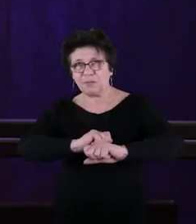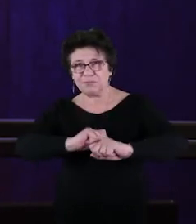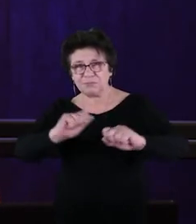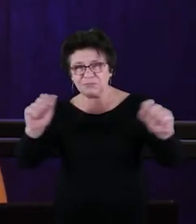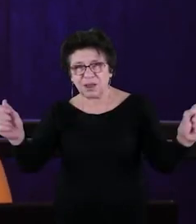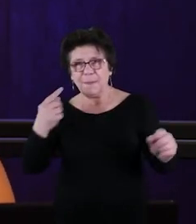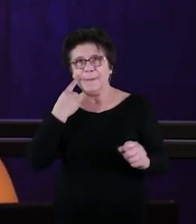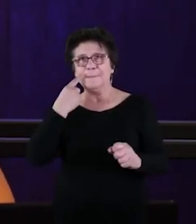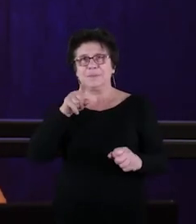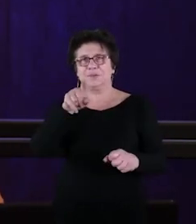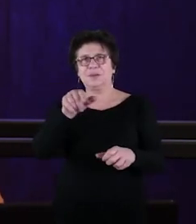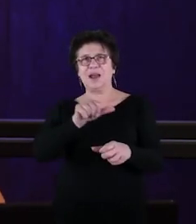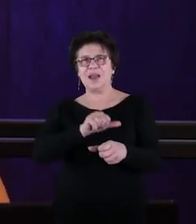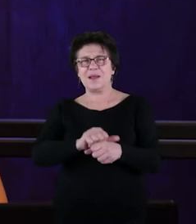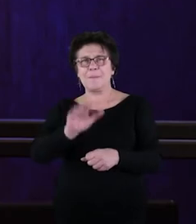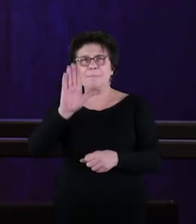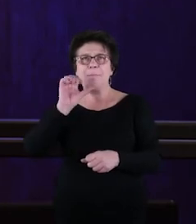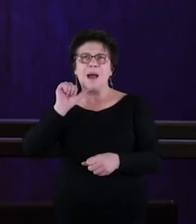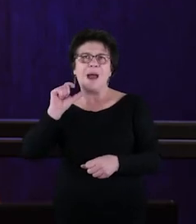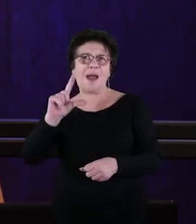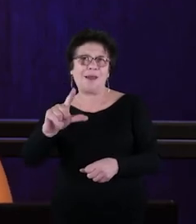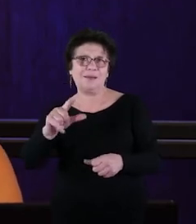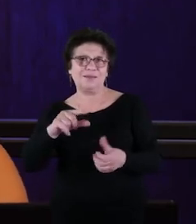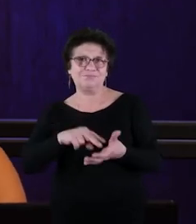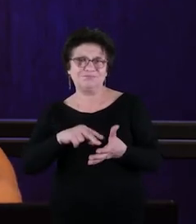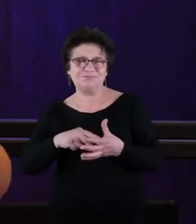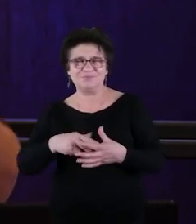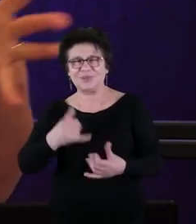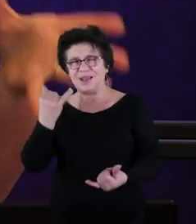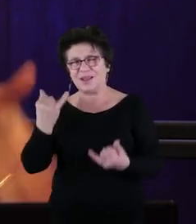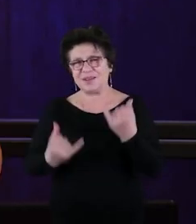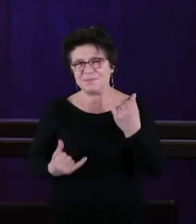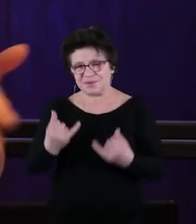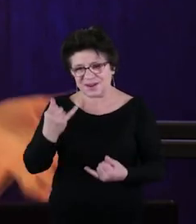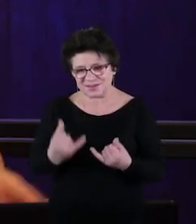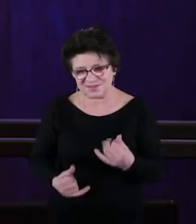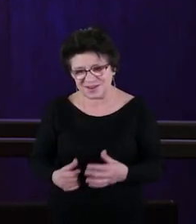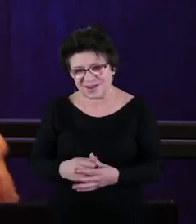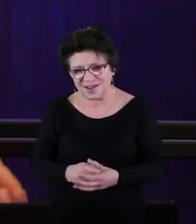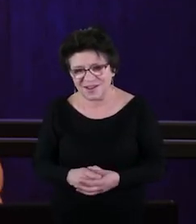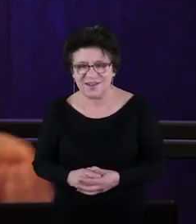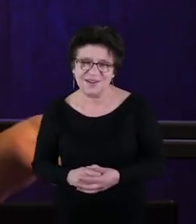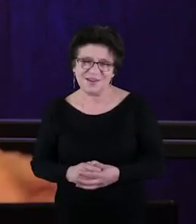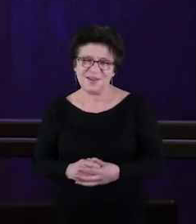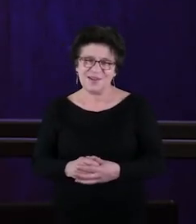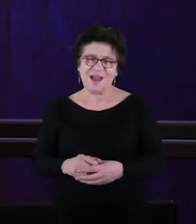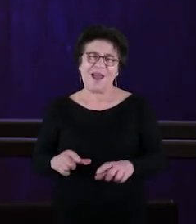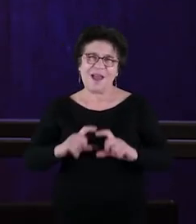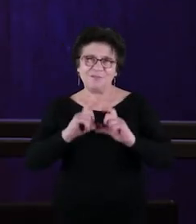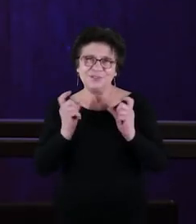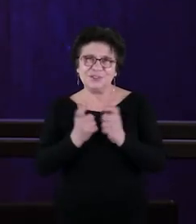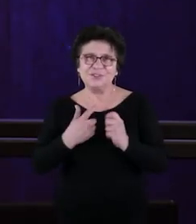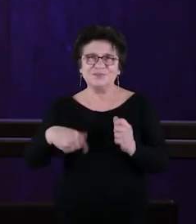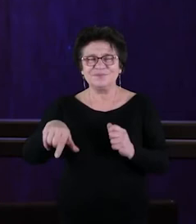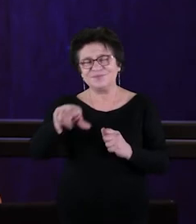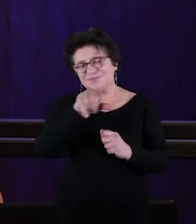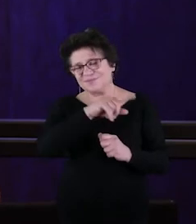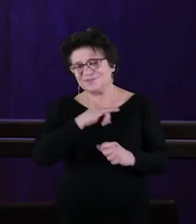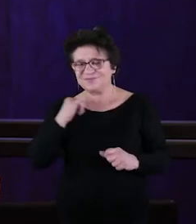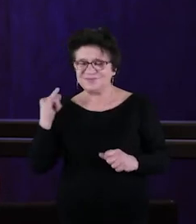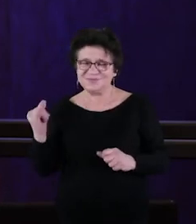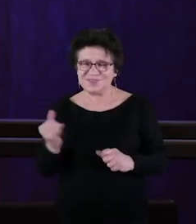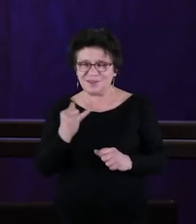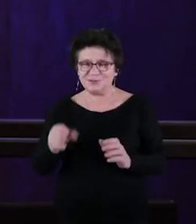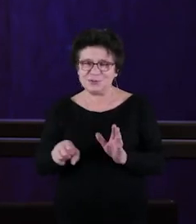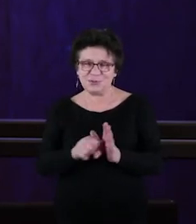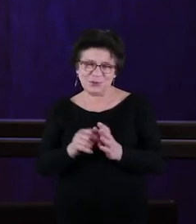Konstytucji 3 maja ale też się jakby setnie wokół tego tematu bawiono i myślę że tak jest